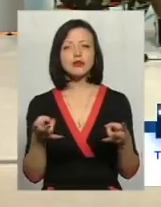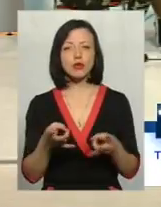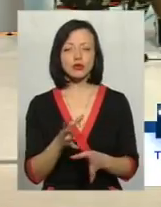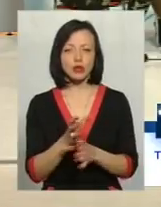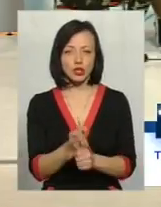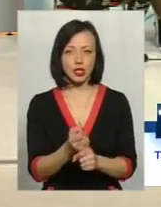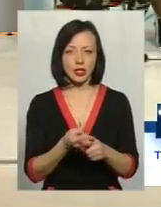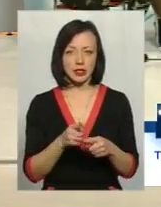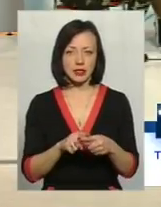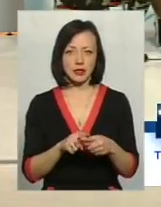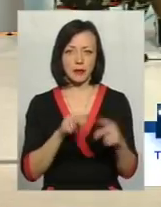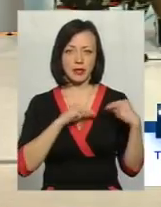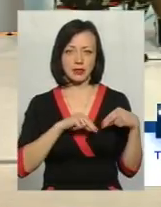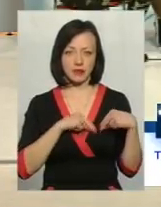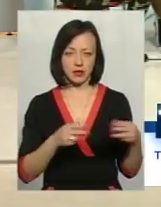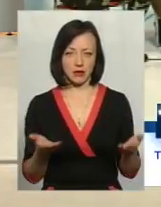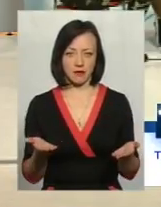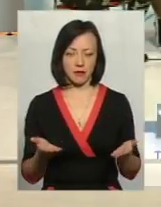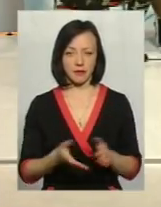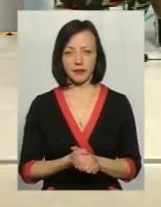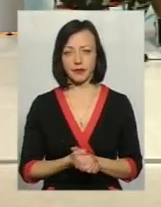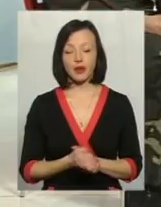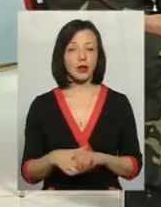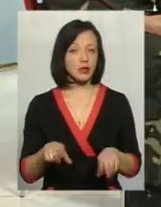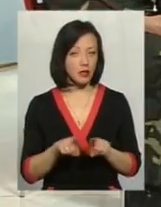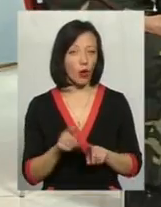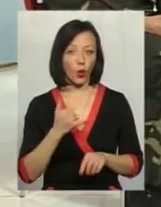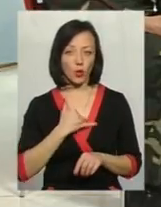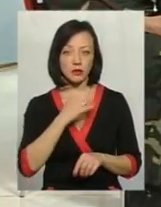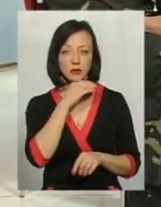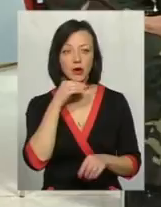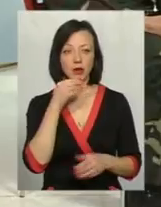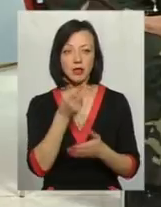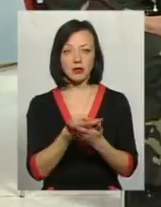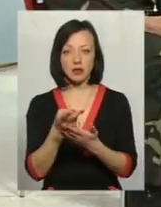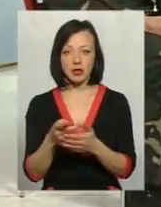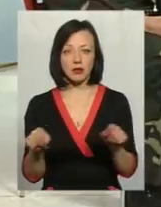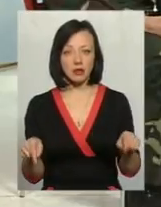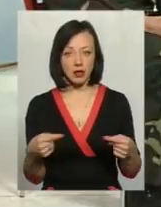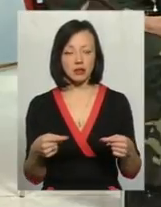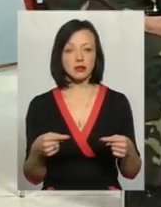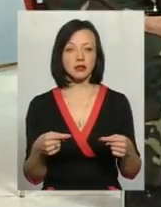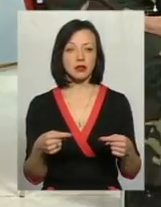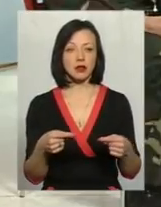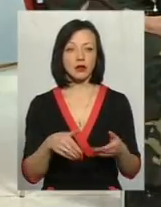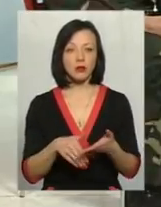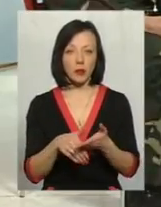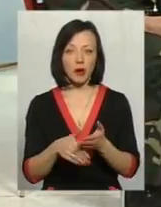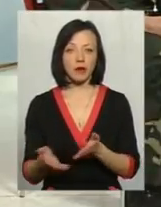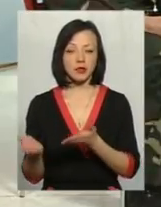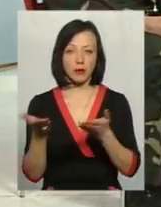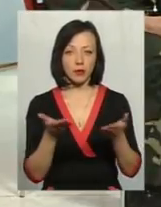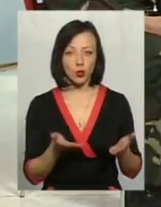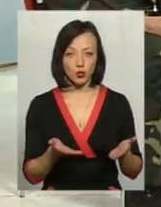сокращати працівників госпіталю? І також в нас багато там лежить на реабілітації, також ми всіх також допомагаємо, запрошуємо